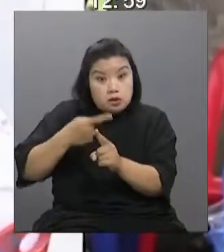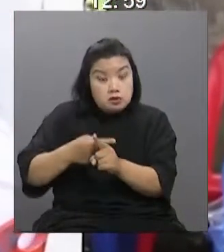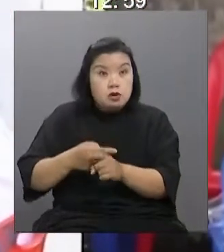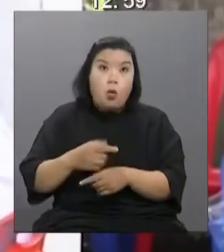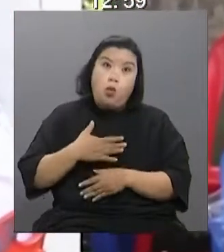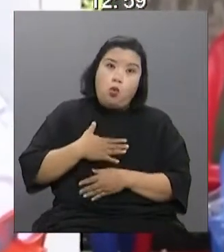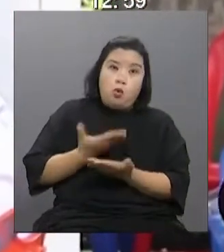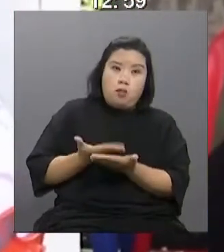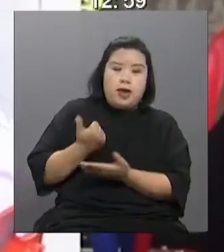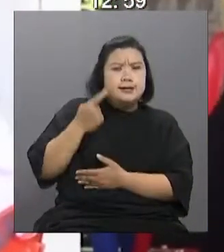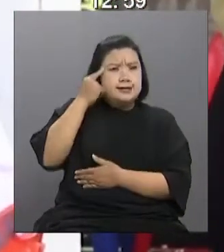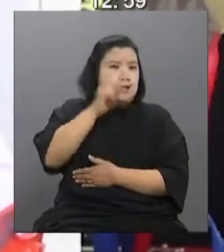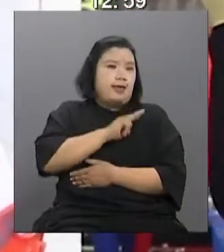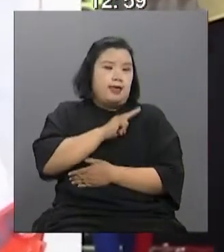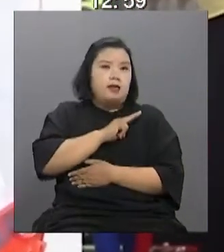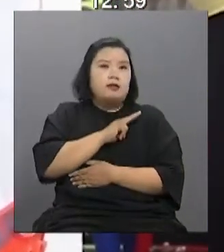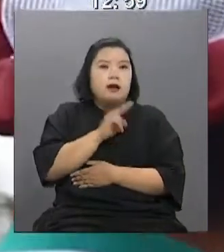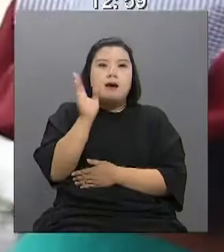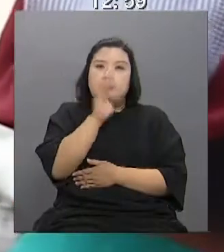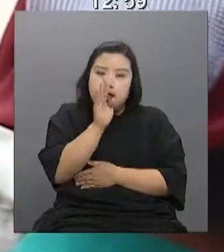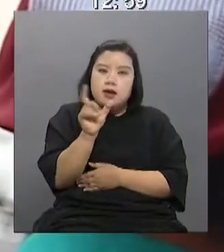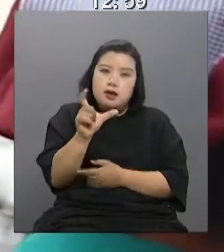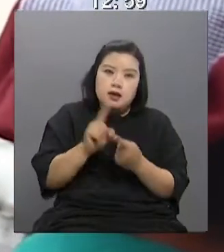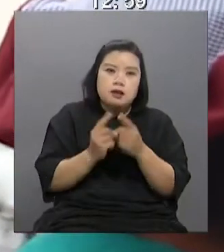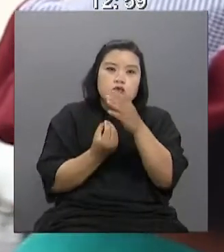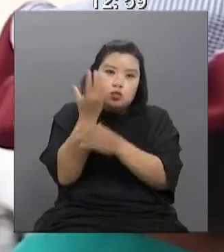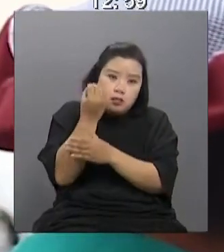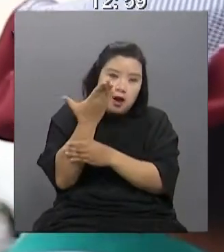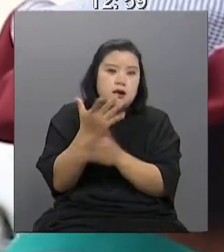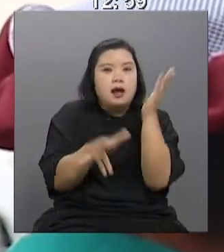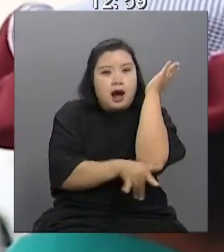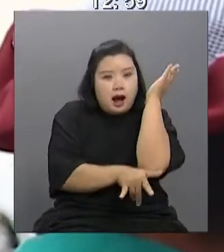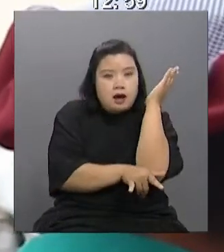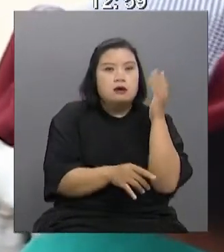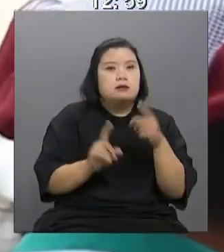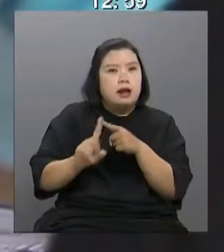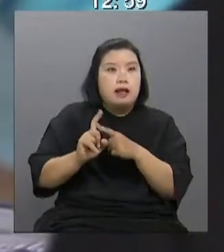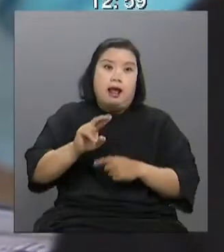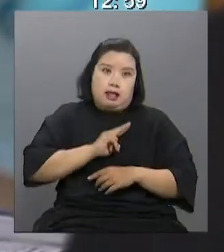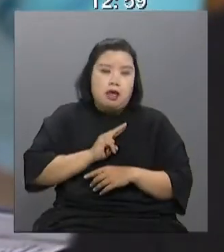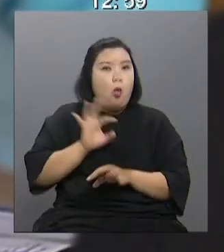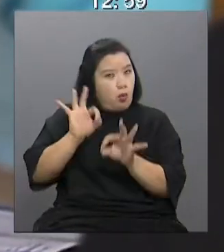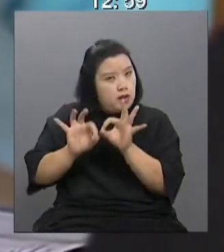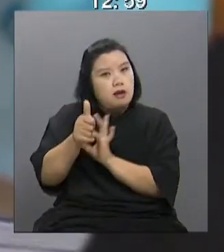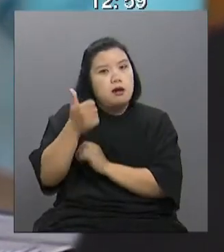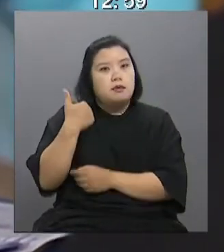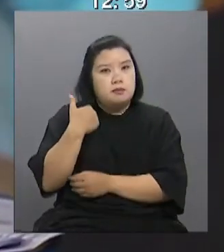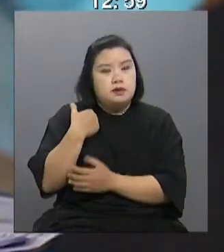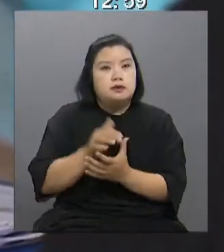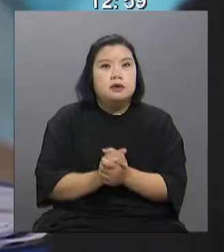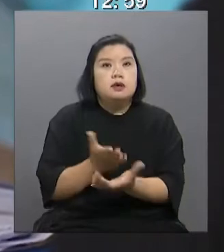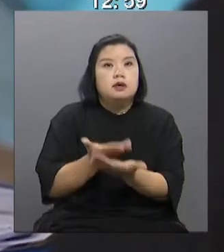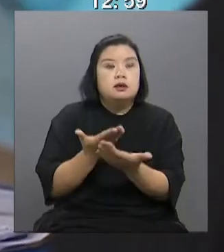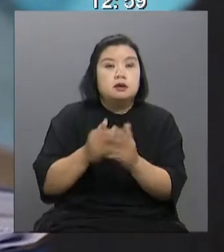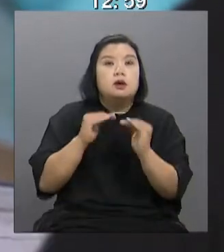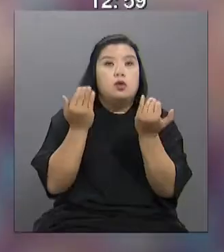มาปลูกแล้วบัดนี้จ้ามาเริ่มปลูกตะไคร้ปลูกข้ามันก็ลดไปหลาย การจัดทําบัญชีครัวเรือนหรือบัญ